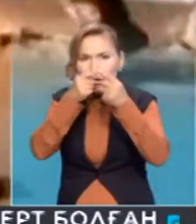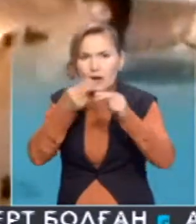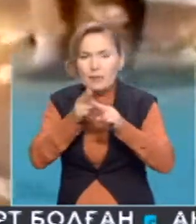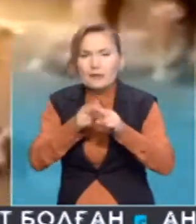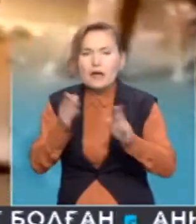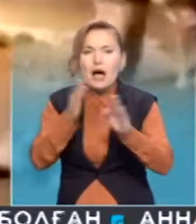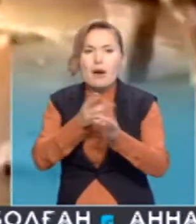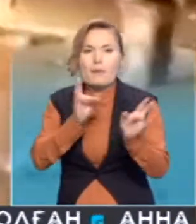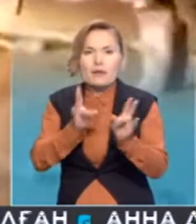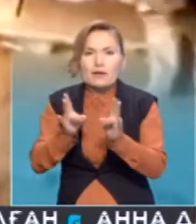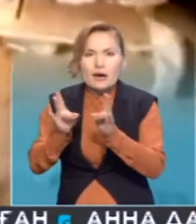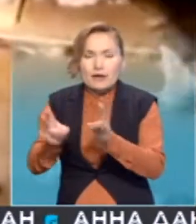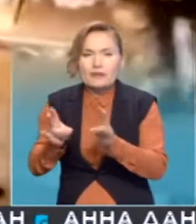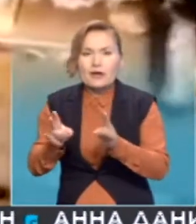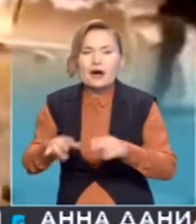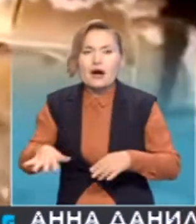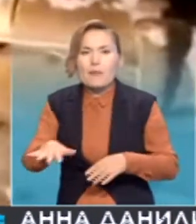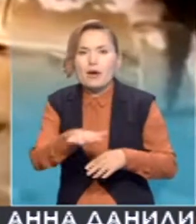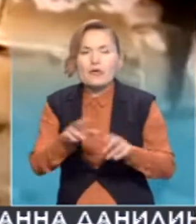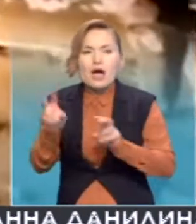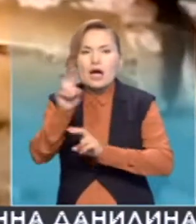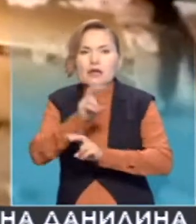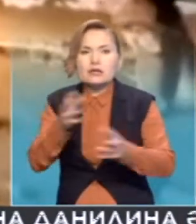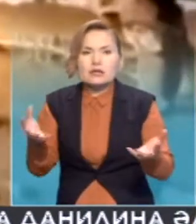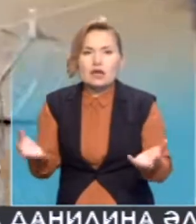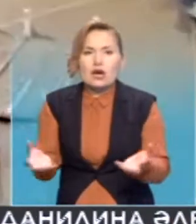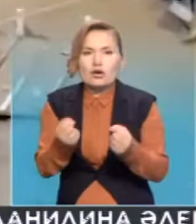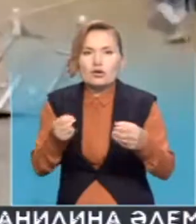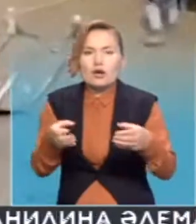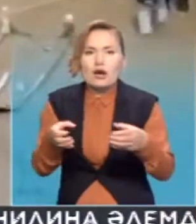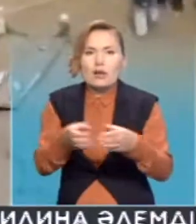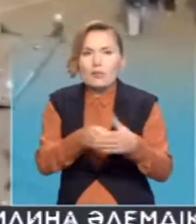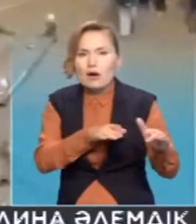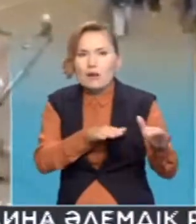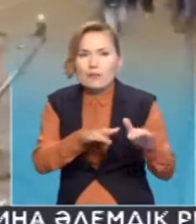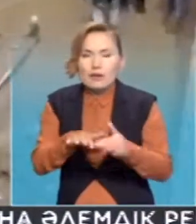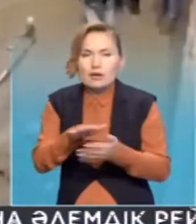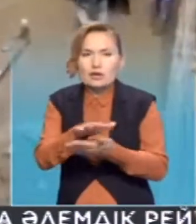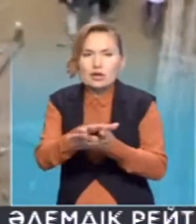Қазір табиғи апат жайлаған аймақтарда іздеу-құтқару операциялары жалғасып жатыр.